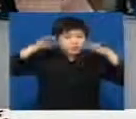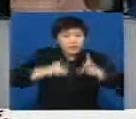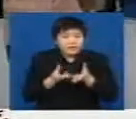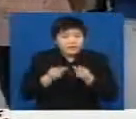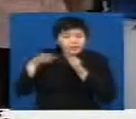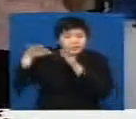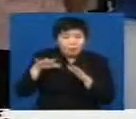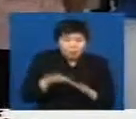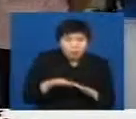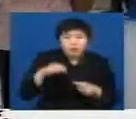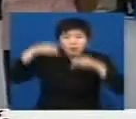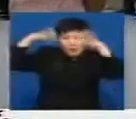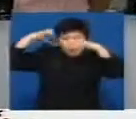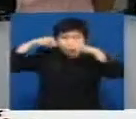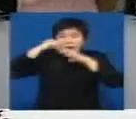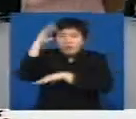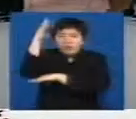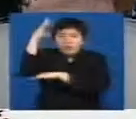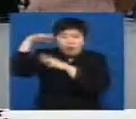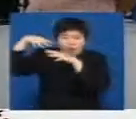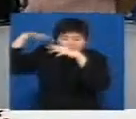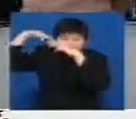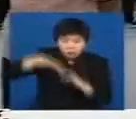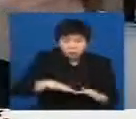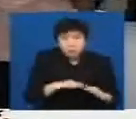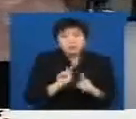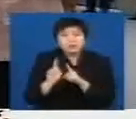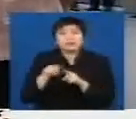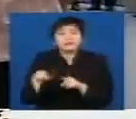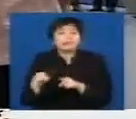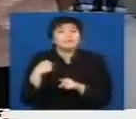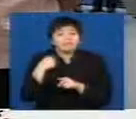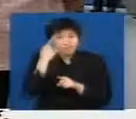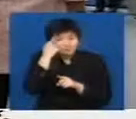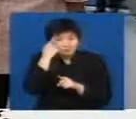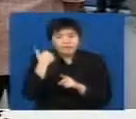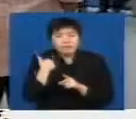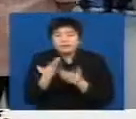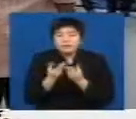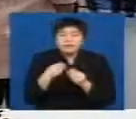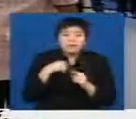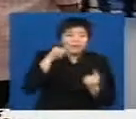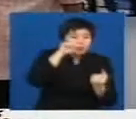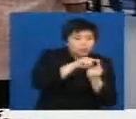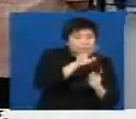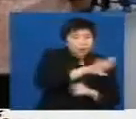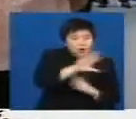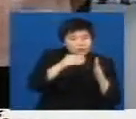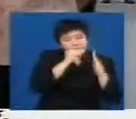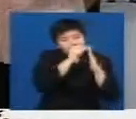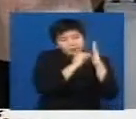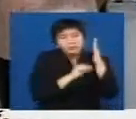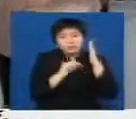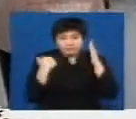ถล่มอะไรต่ออะไรทั้งหลายเนี่ยก็จะมีระบบนะฮะซึ่งจะมีเครื่องไม้เครื่องมือติดอยู่ตามท้องถิ่นมากมายจากระบบที่กำลังเตรียมตามอยู